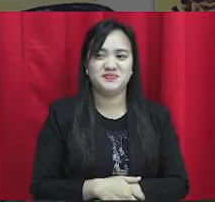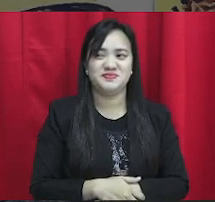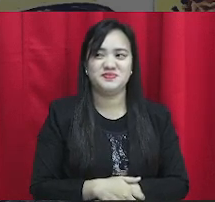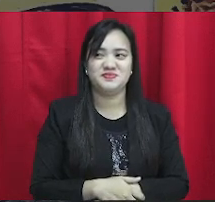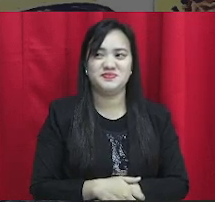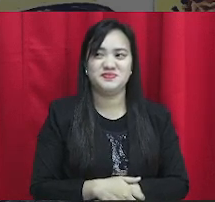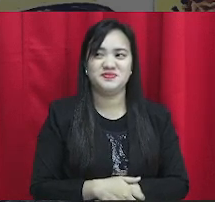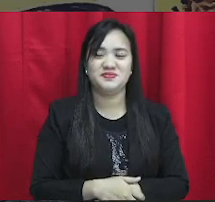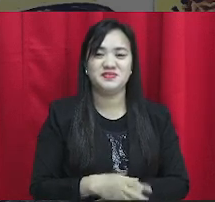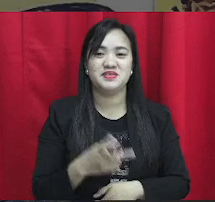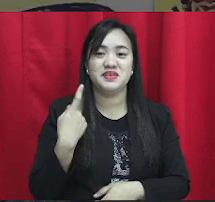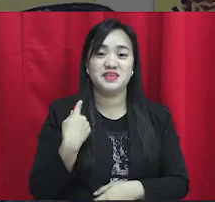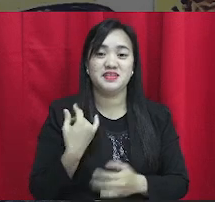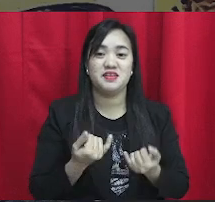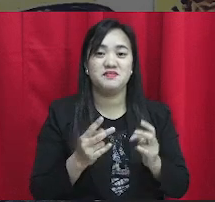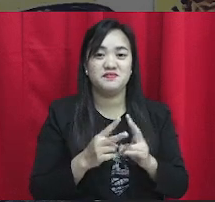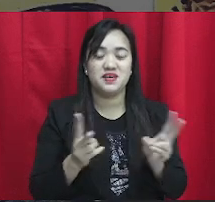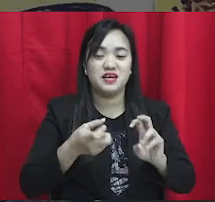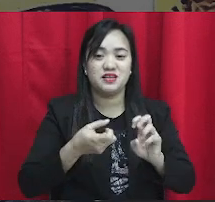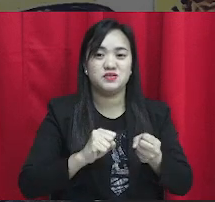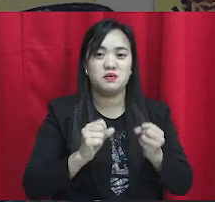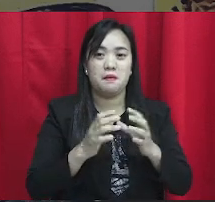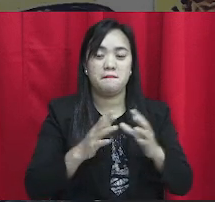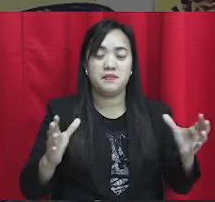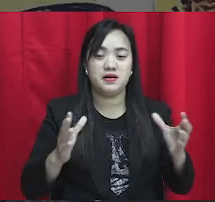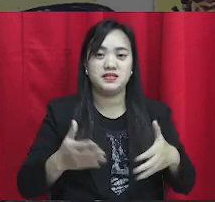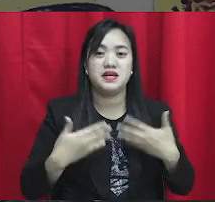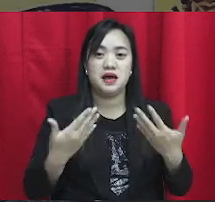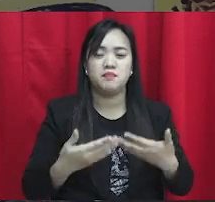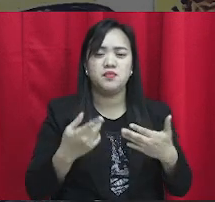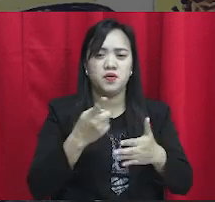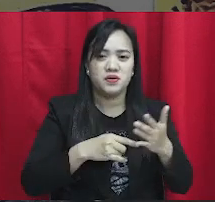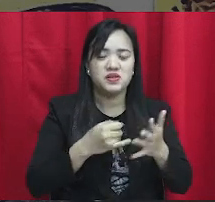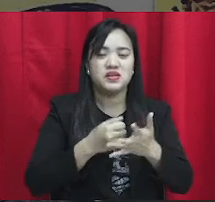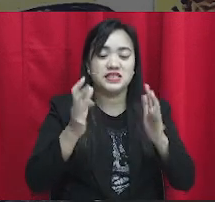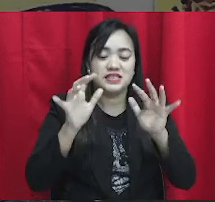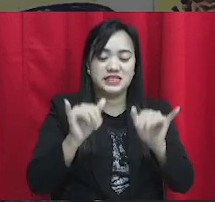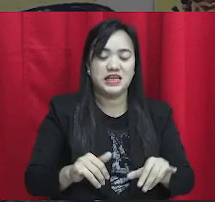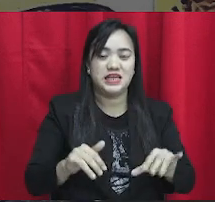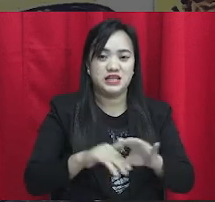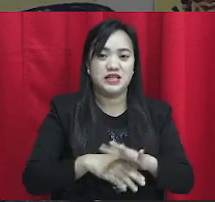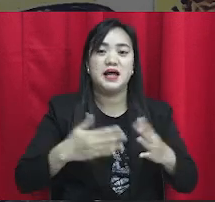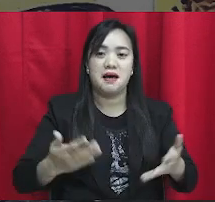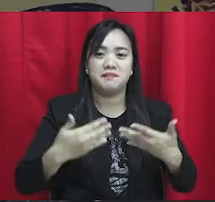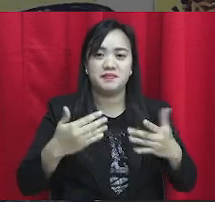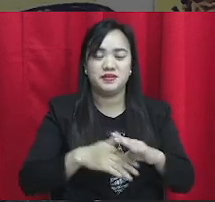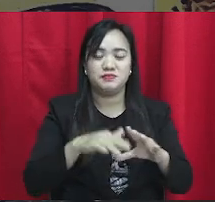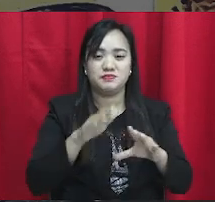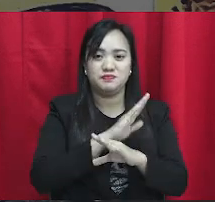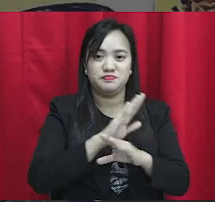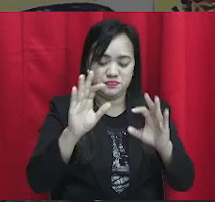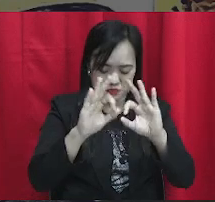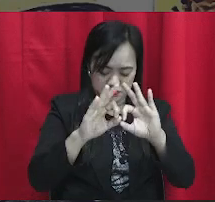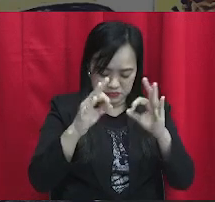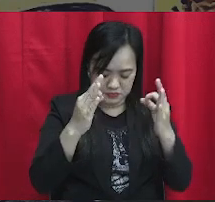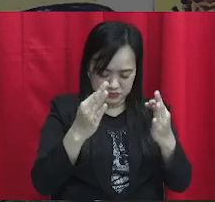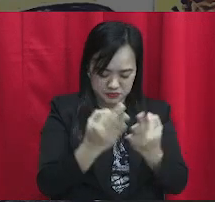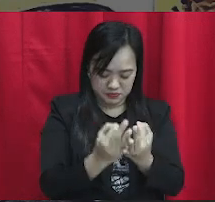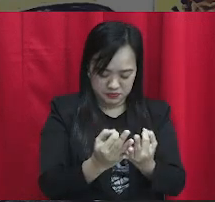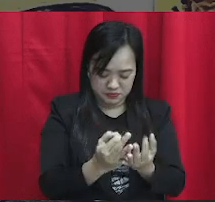Nanay, mukhang masayang-masaya po kayo. Paano niyo po pinapanatili ang kasiyahan ninyong dalawang mag-asawa? Magkakape na rin ako!